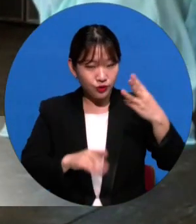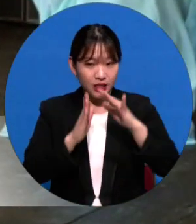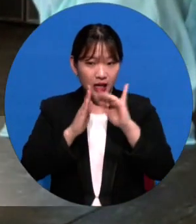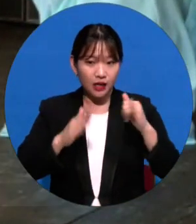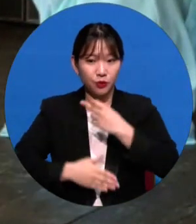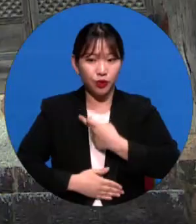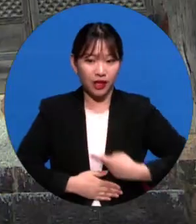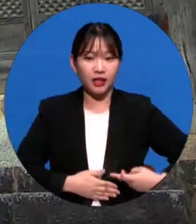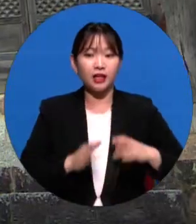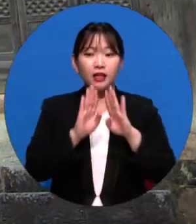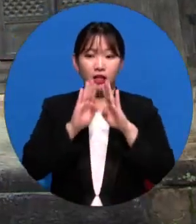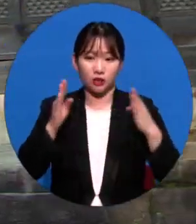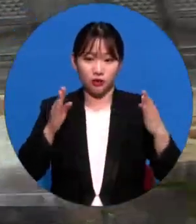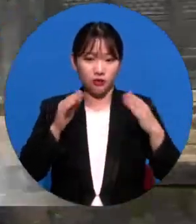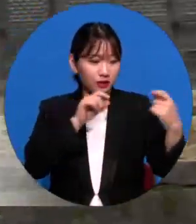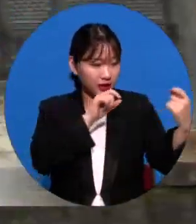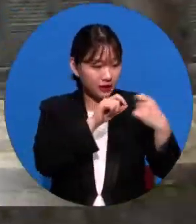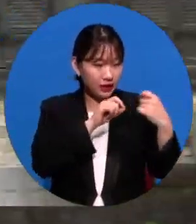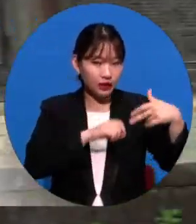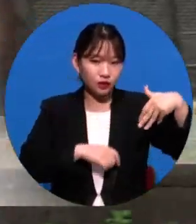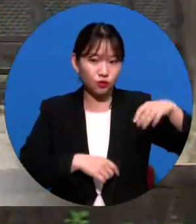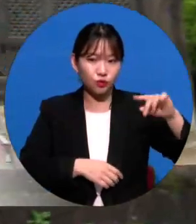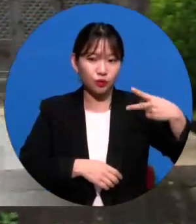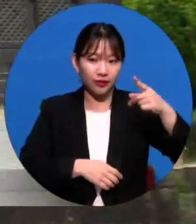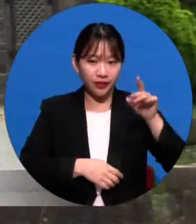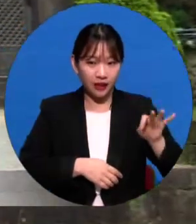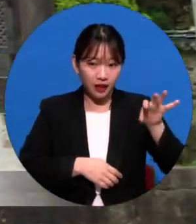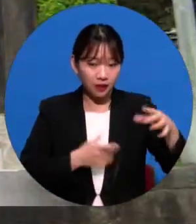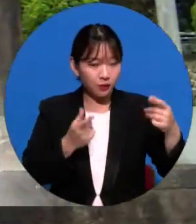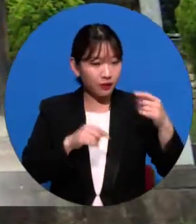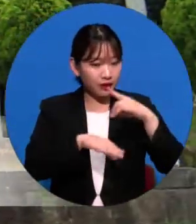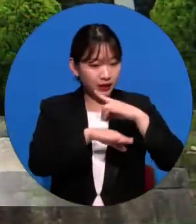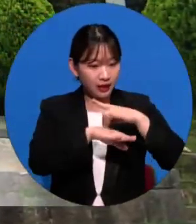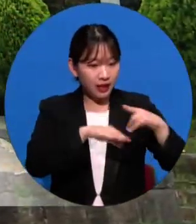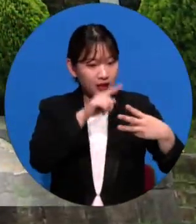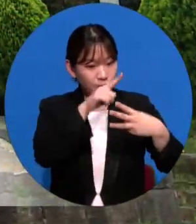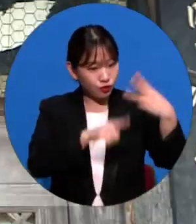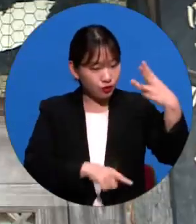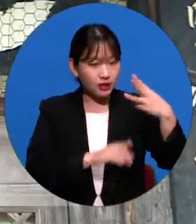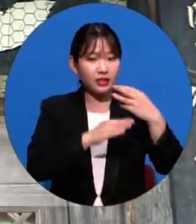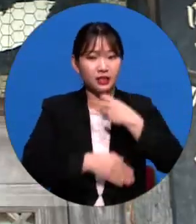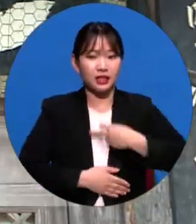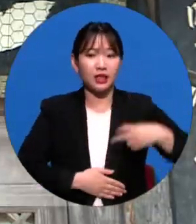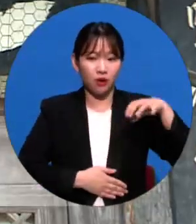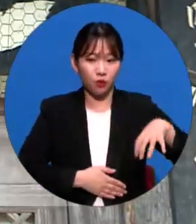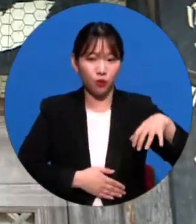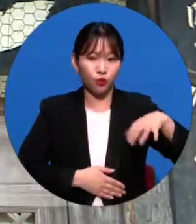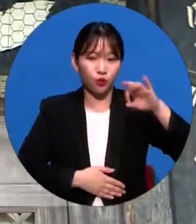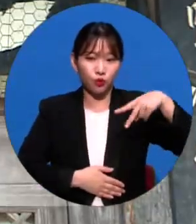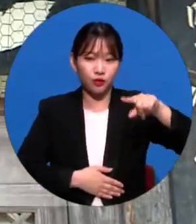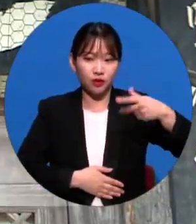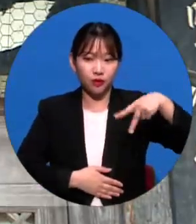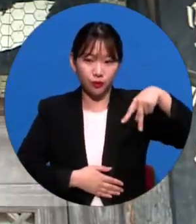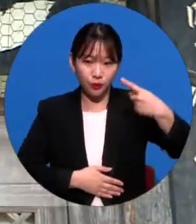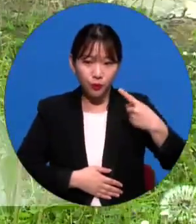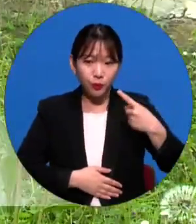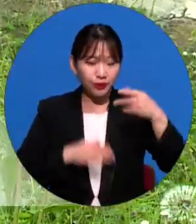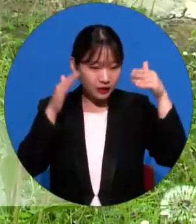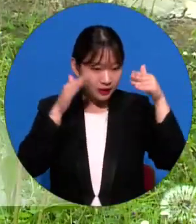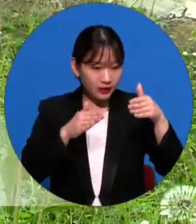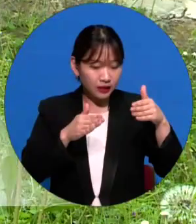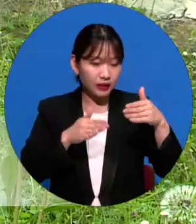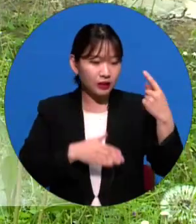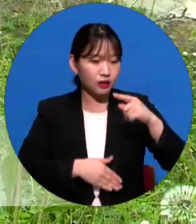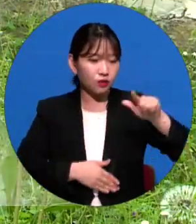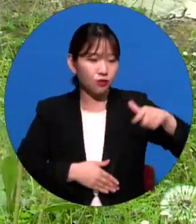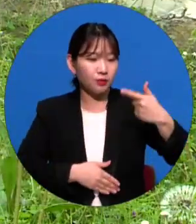열리고 있습니다. 인근에 있는 추원당 역시 해남 윤씨의 제각으로 당시 고산 윤선도를 중심으로